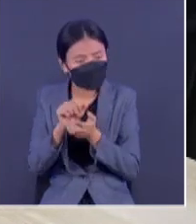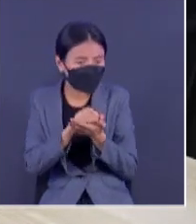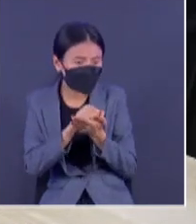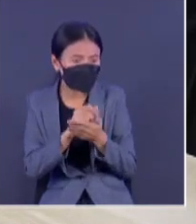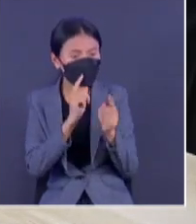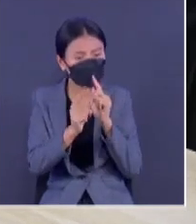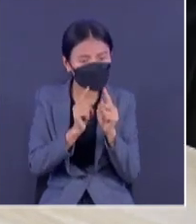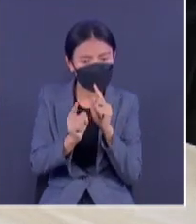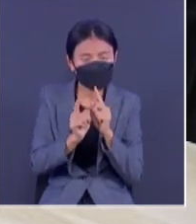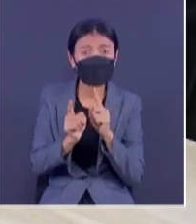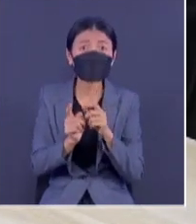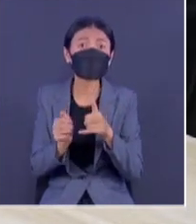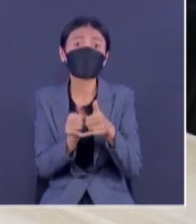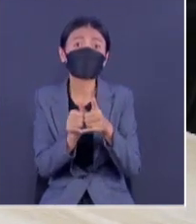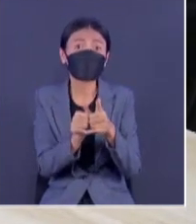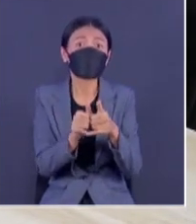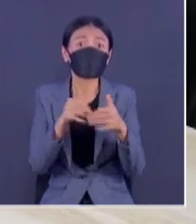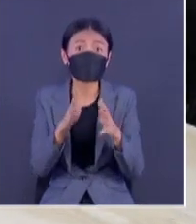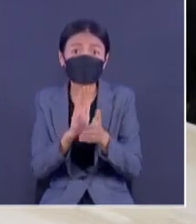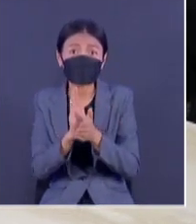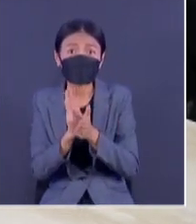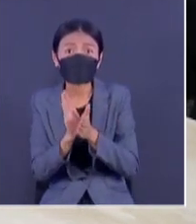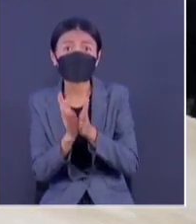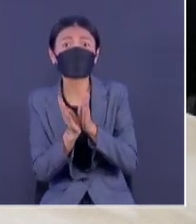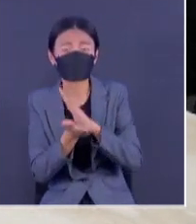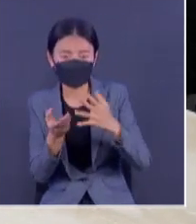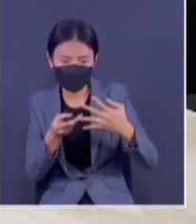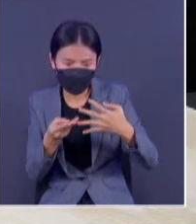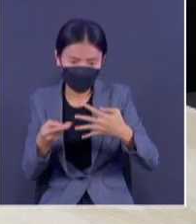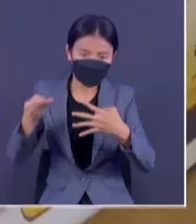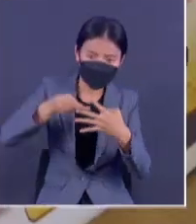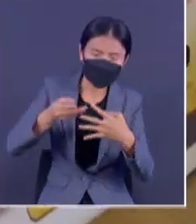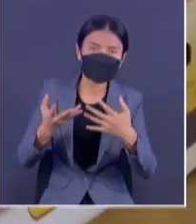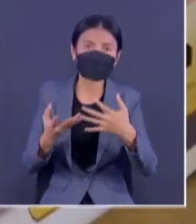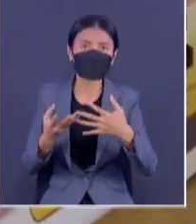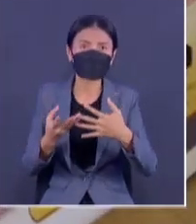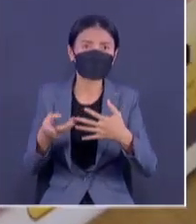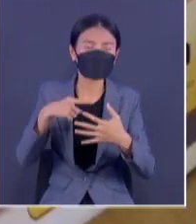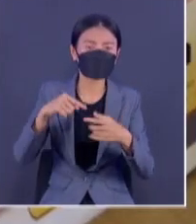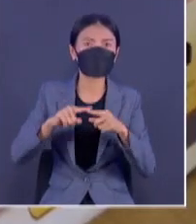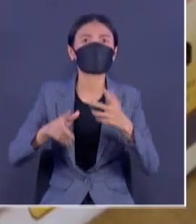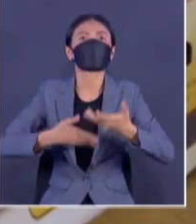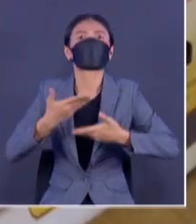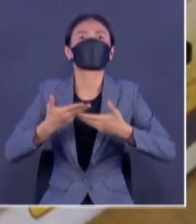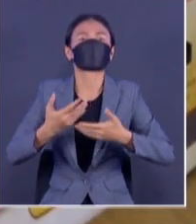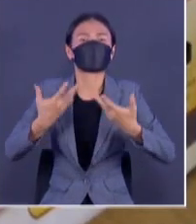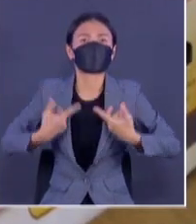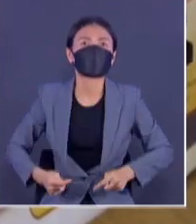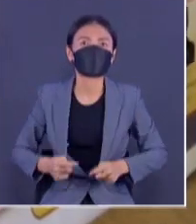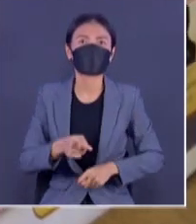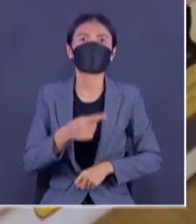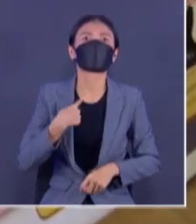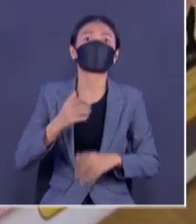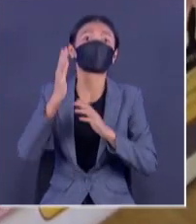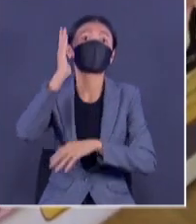การค้าประเวณีเกิดขึ้นส่วนลูกค้าเขาจะมีการติดต่อเข้ามาเนี่ยผ่านทางช่องทางออนไลน์ต่างๆครับแล้วก็จะมี